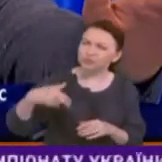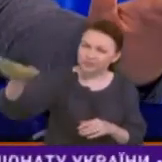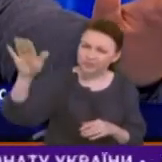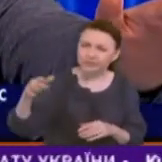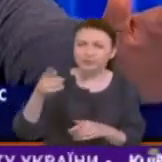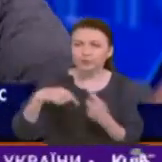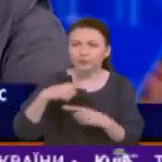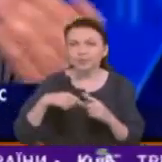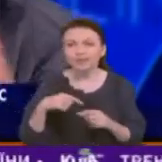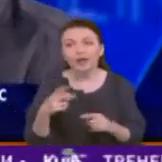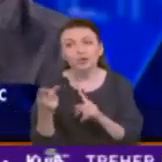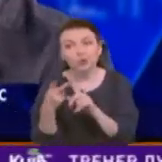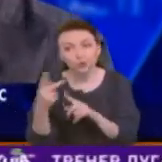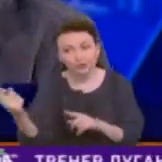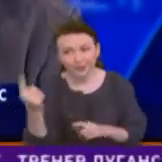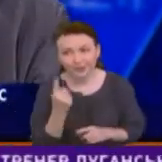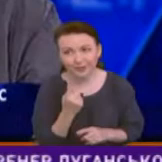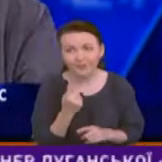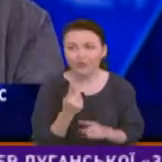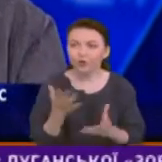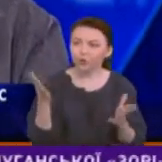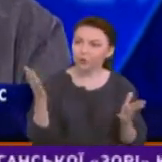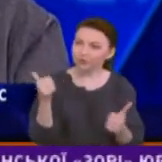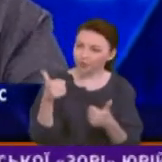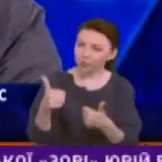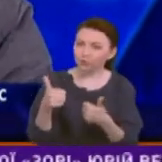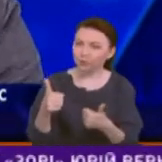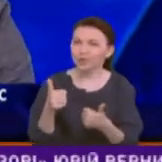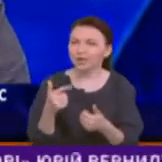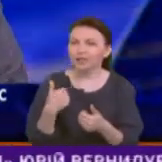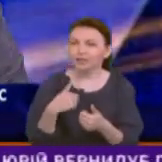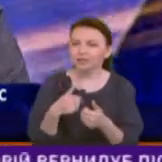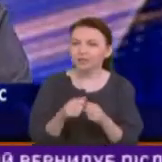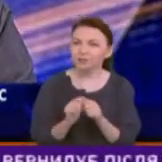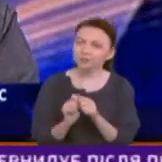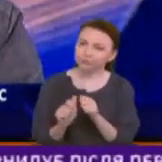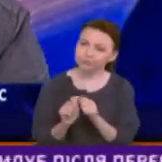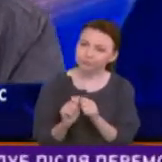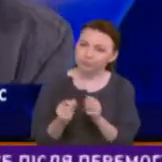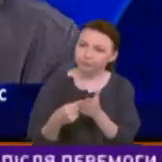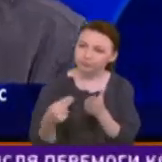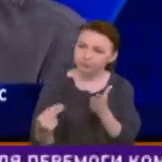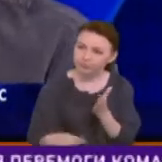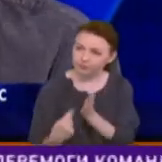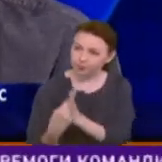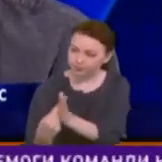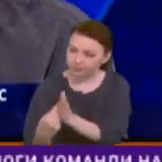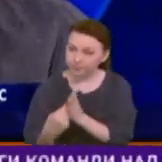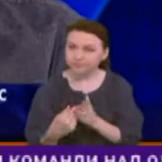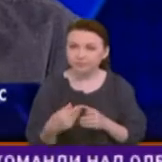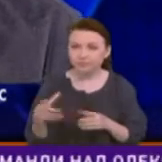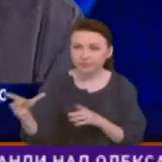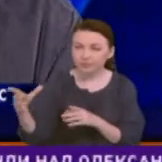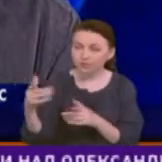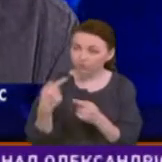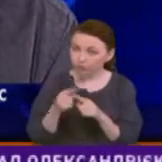назад до архієрея. Тепер другий приходить, то це хороший. І ми грамоті підписуємося. З нами. Ну, з нами.